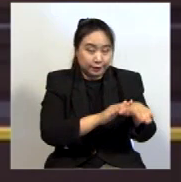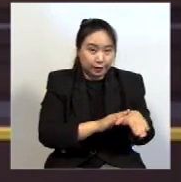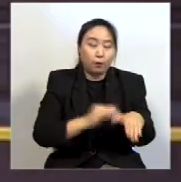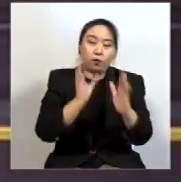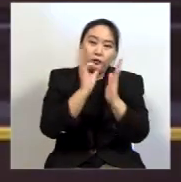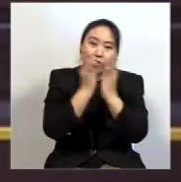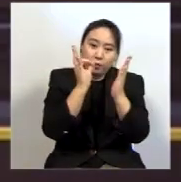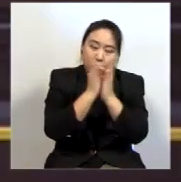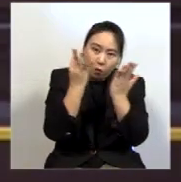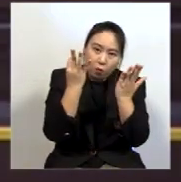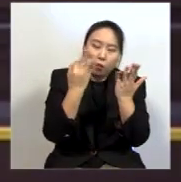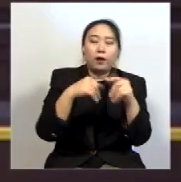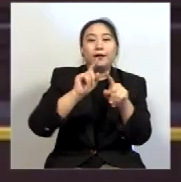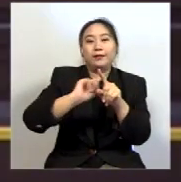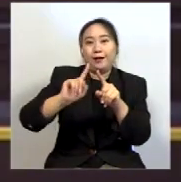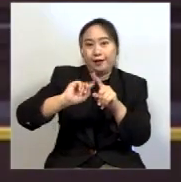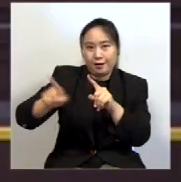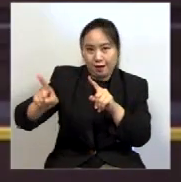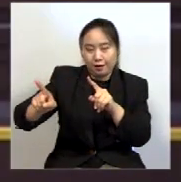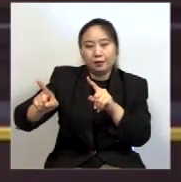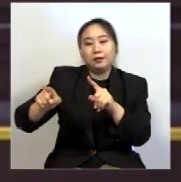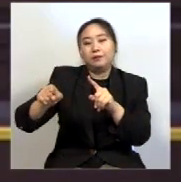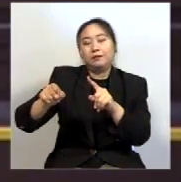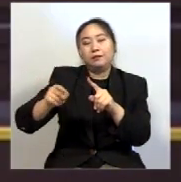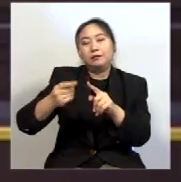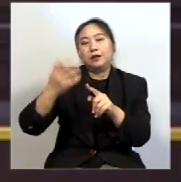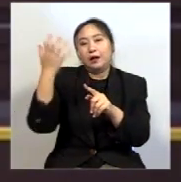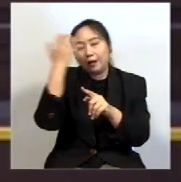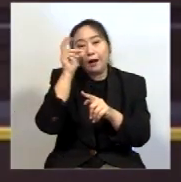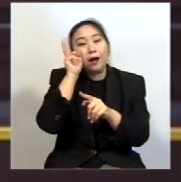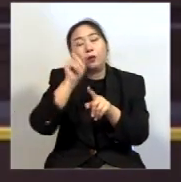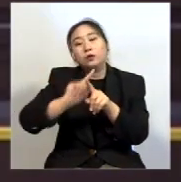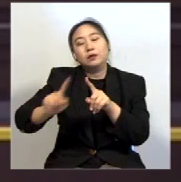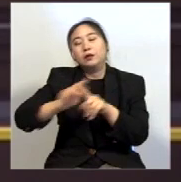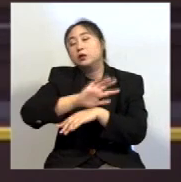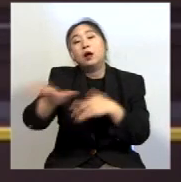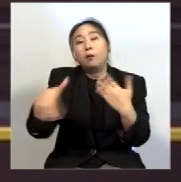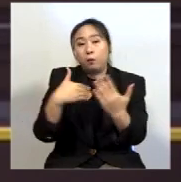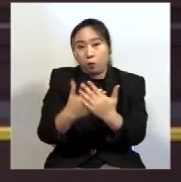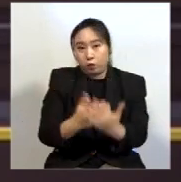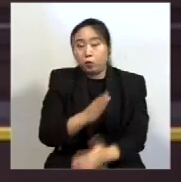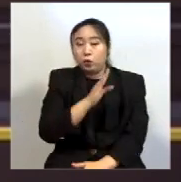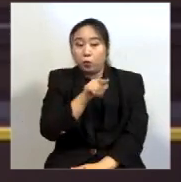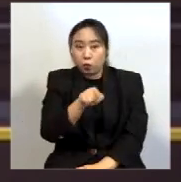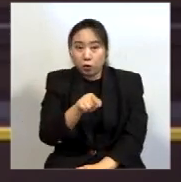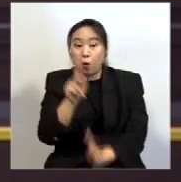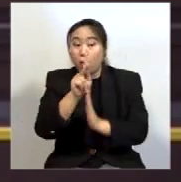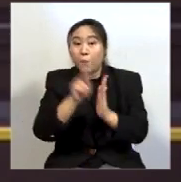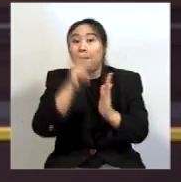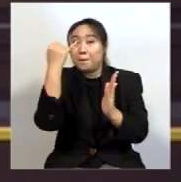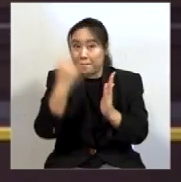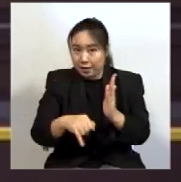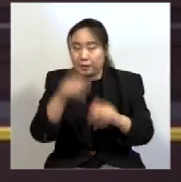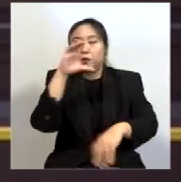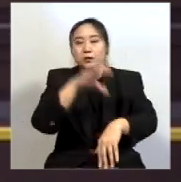ฟซบุ๊กต่างๆไม่ว่าจะช่องไหนก็ตามมาทำมาทุกช่องอ่ะถ้ามันเข้าข่ายผิดกฎหมายเมื่อไหร่ก็ต้องถูกดำเนินค